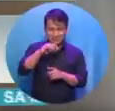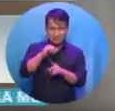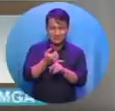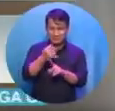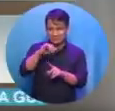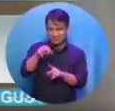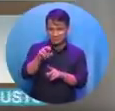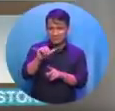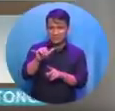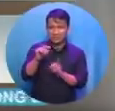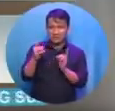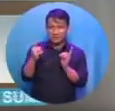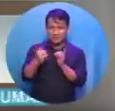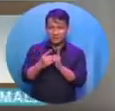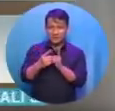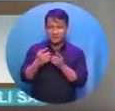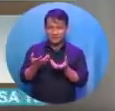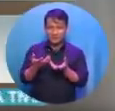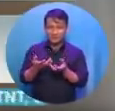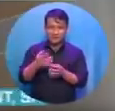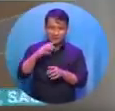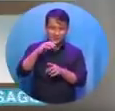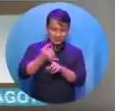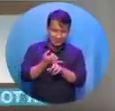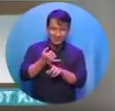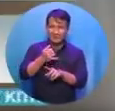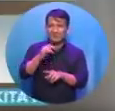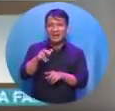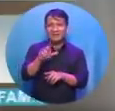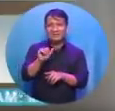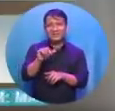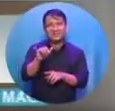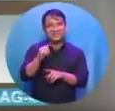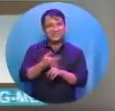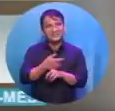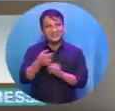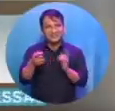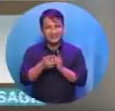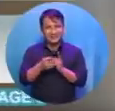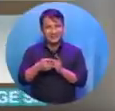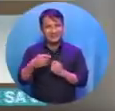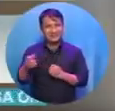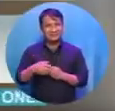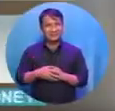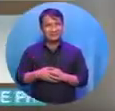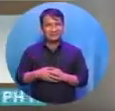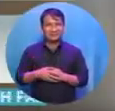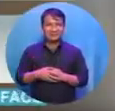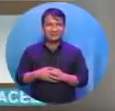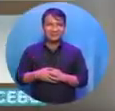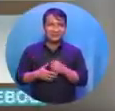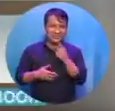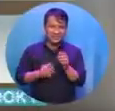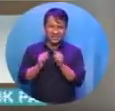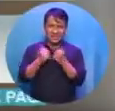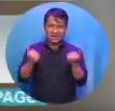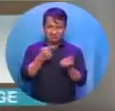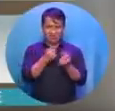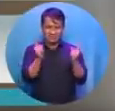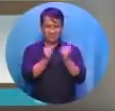August kayong nagkita? July po, July. July 7. 3 months pa lang po kami. Opo. Mag 3 months pa lang kayo. Paano ba kita kakilala